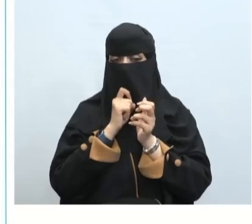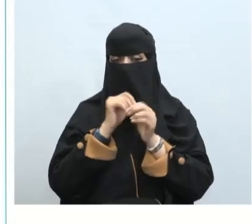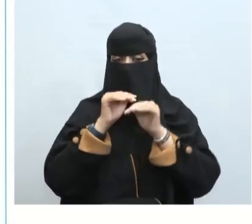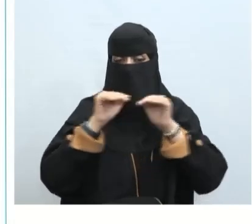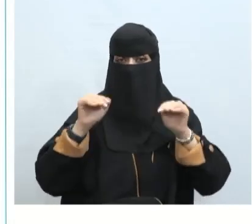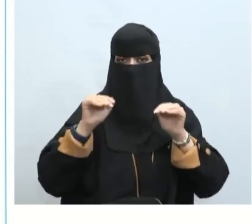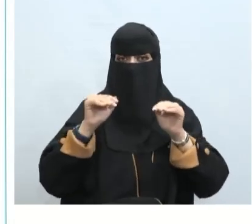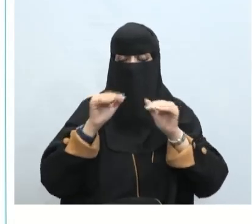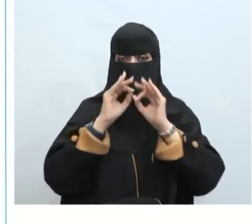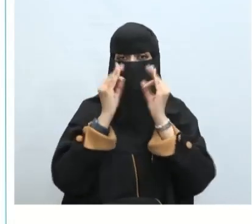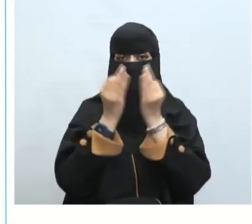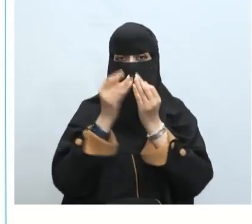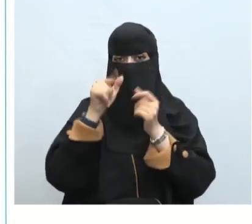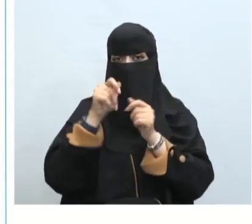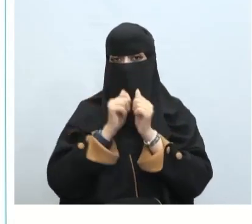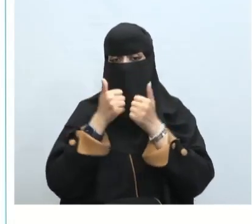للاسره